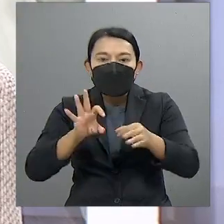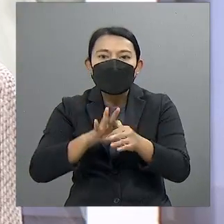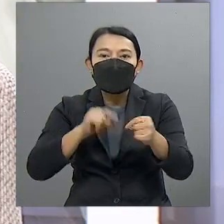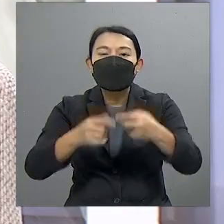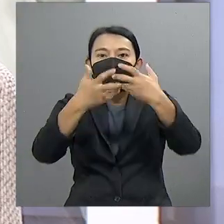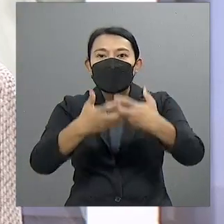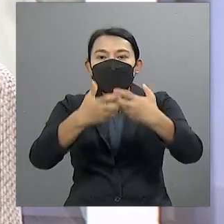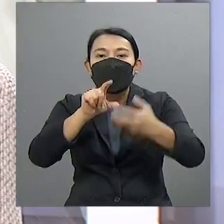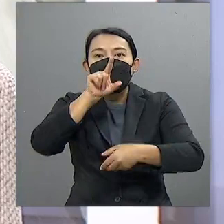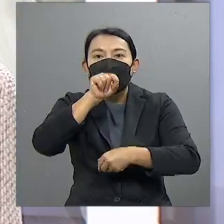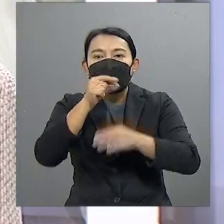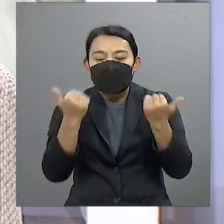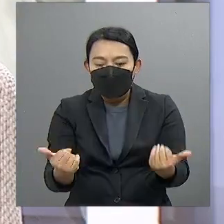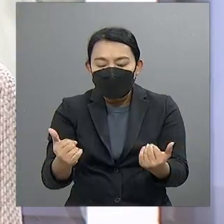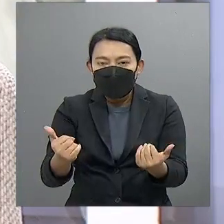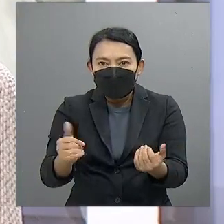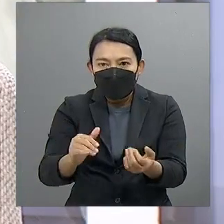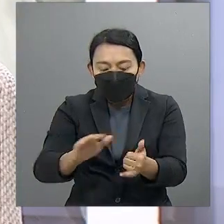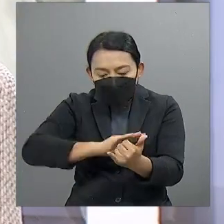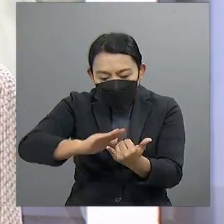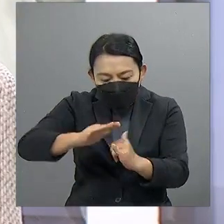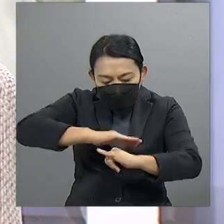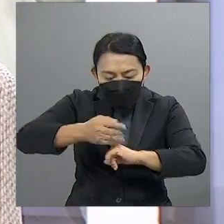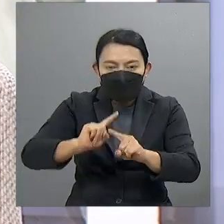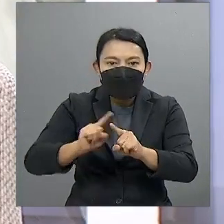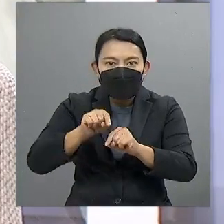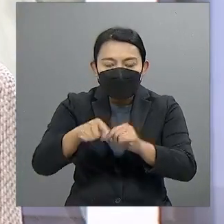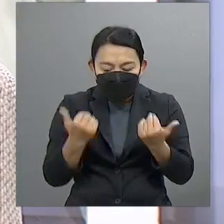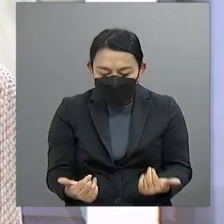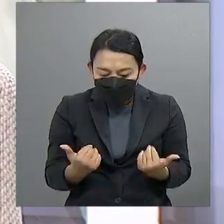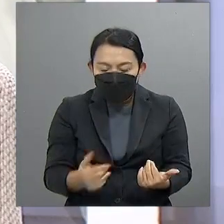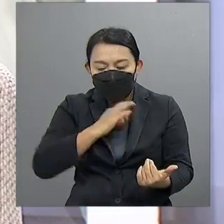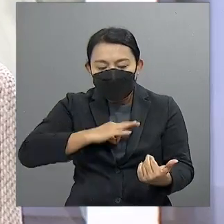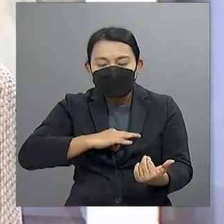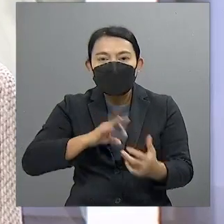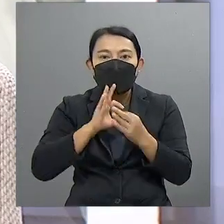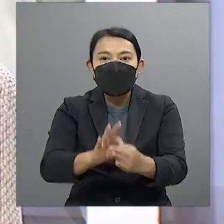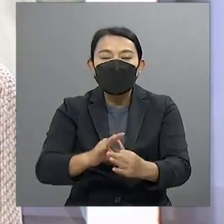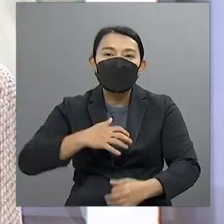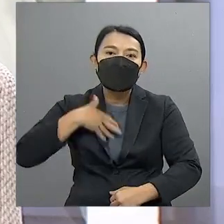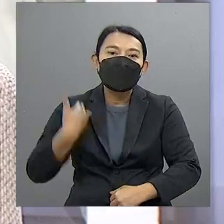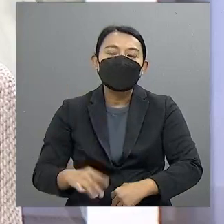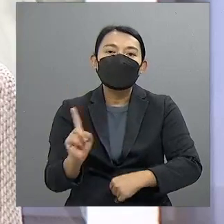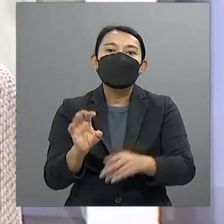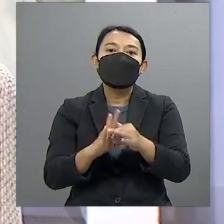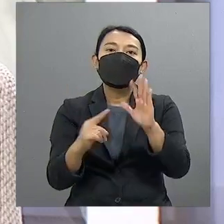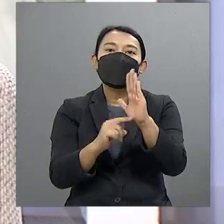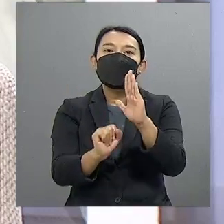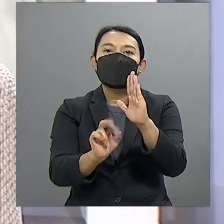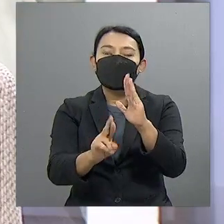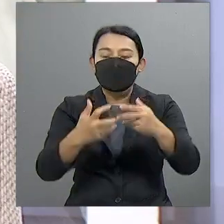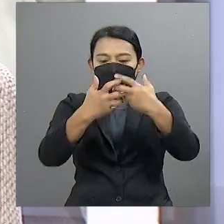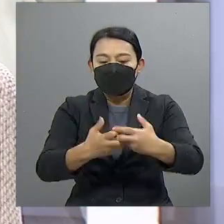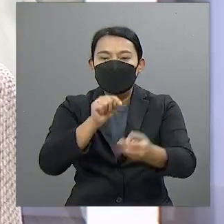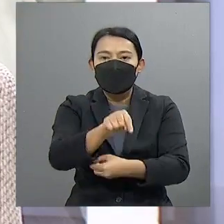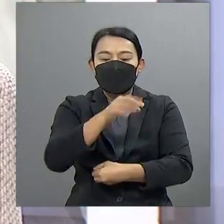งนี้นะครับคุณผู้ชมก็ทำให้หลายคนเนี่ยเกิดความกังวลเหมือนกันจริงๆกระแสเรื่องของความกังวลของเนื้อสัตว์ในการที่จะเอ